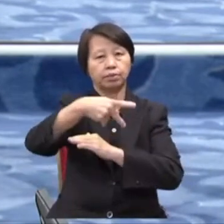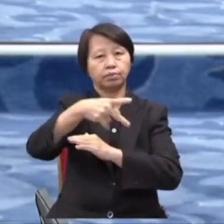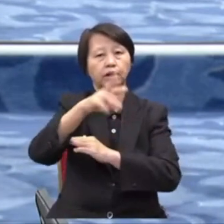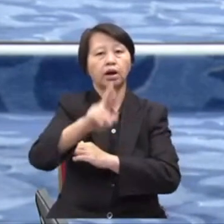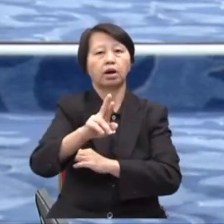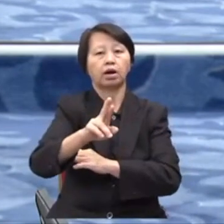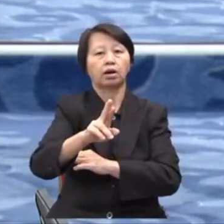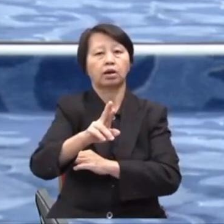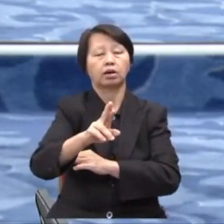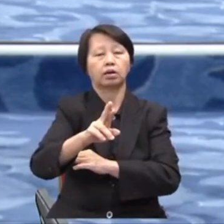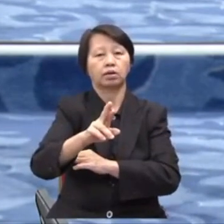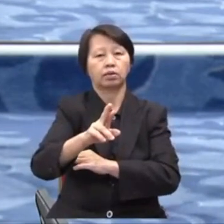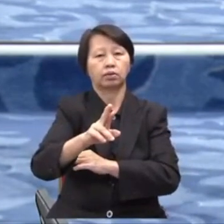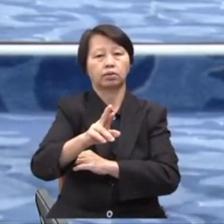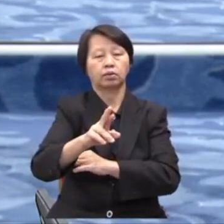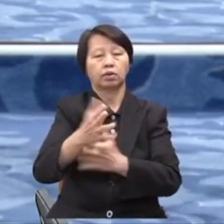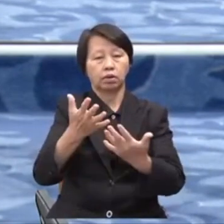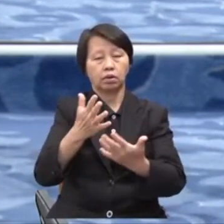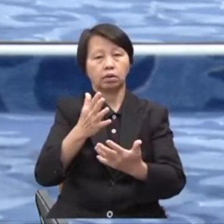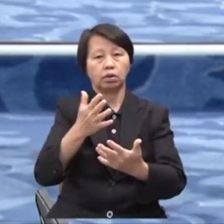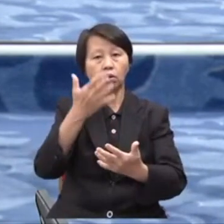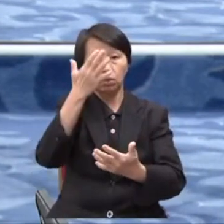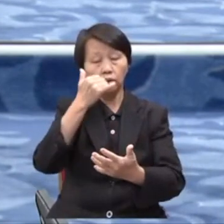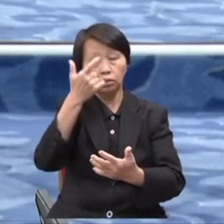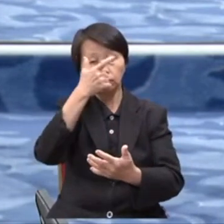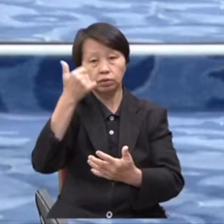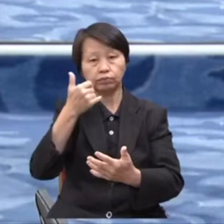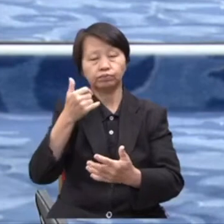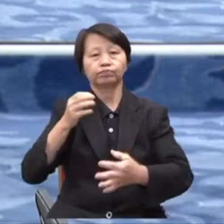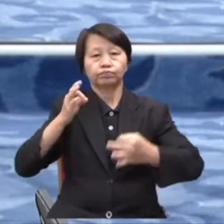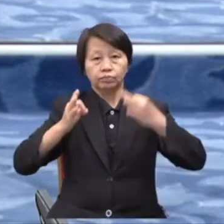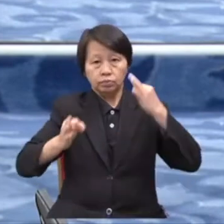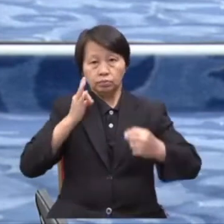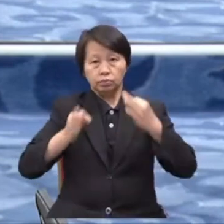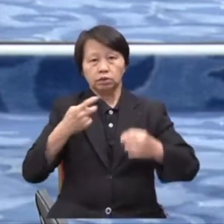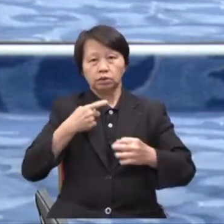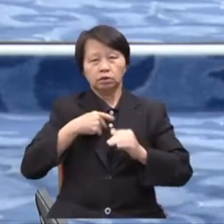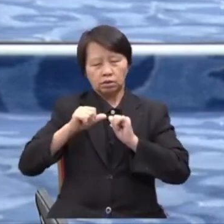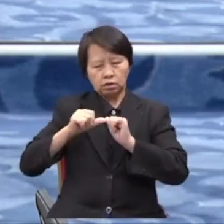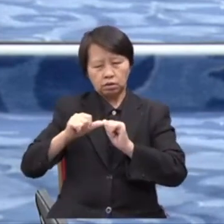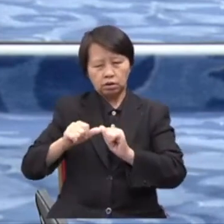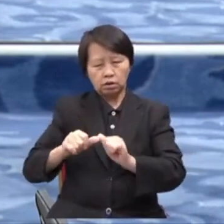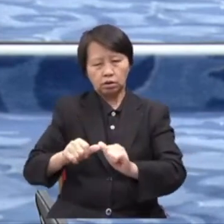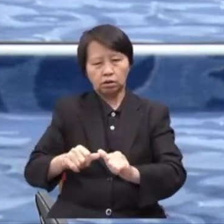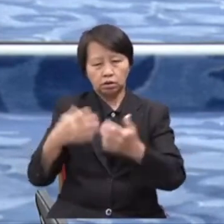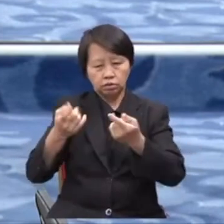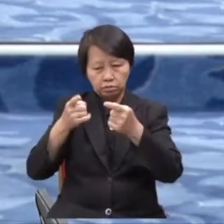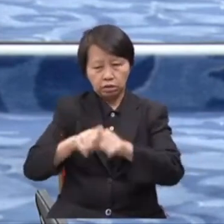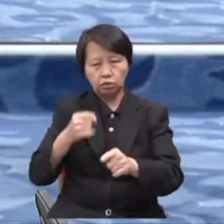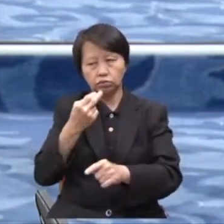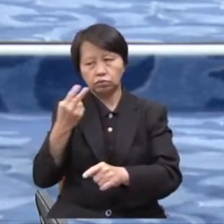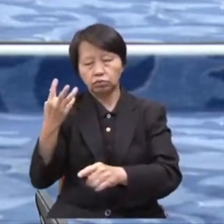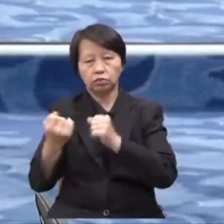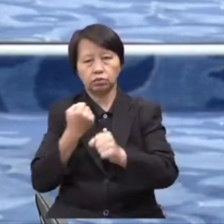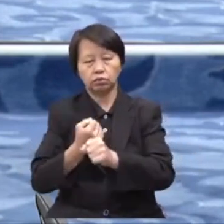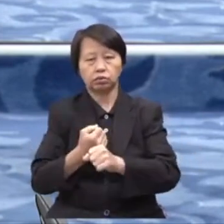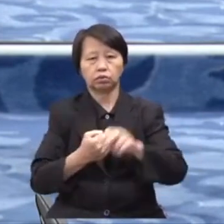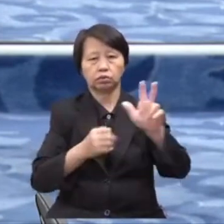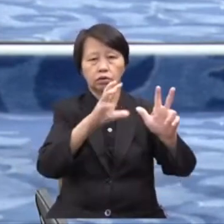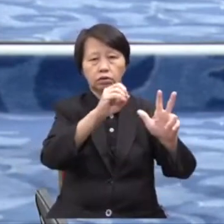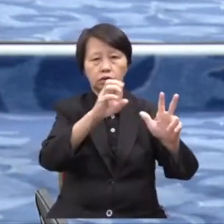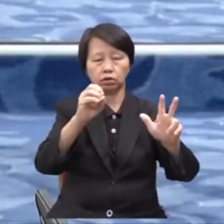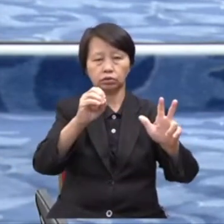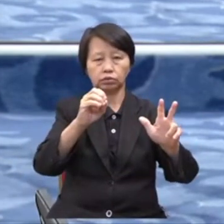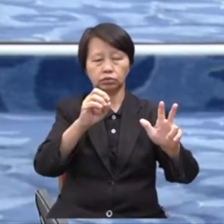Raya jadi karena kalau kita kekalkan unjuk rasa ini 300